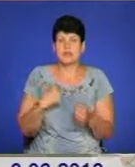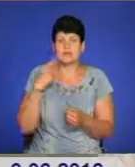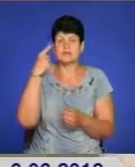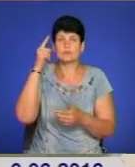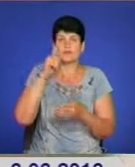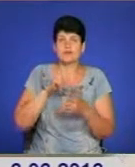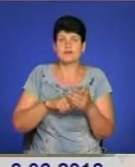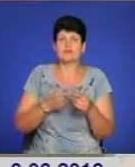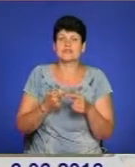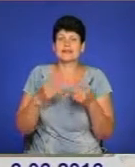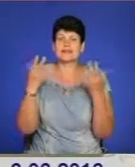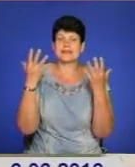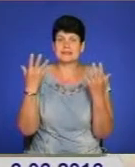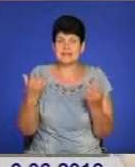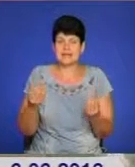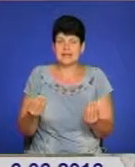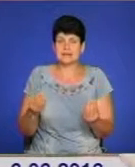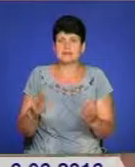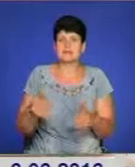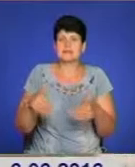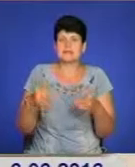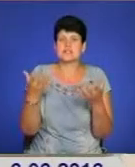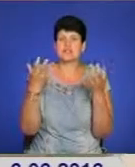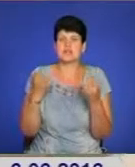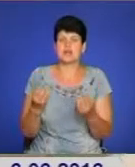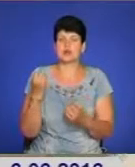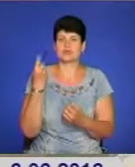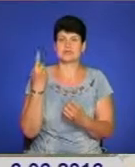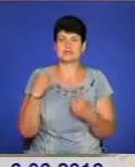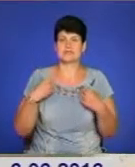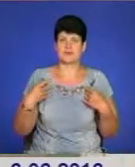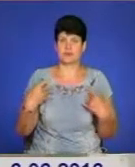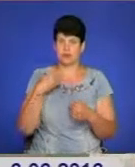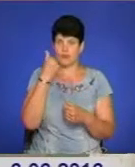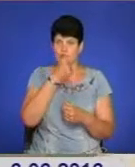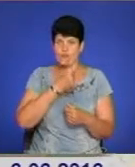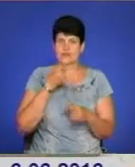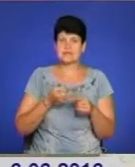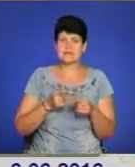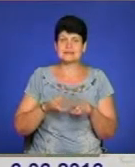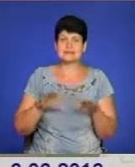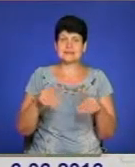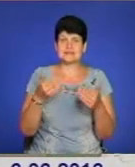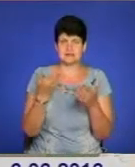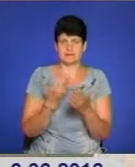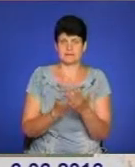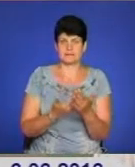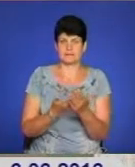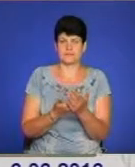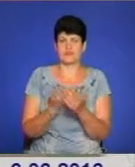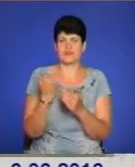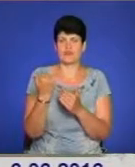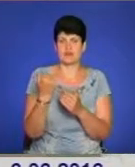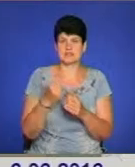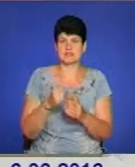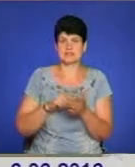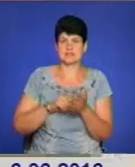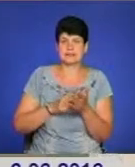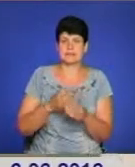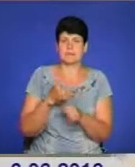цей день вам принесе ще одне свято в цьому році, і це дасть вам знаки вашій наполегливій